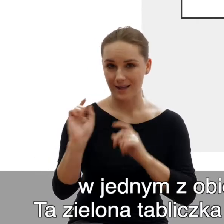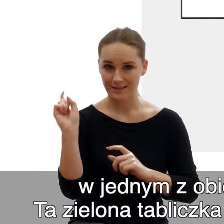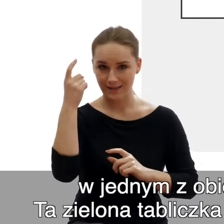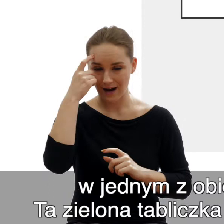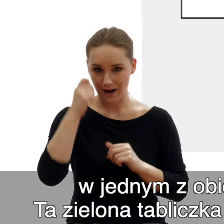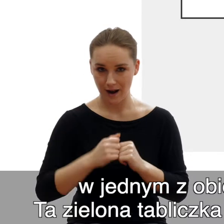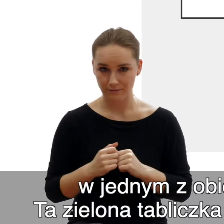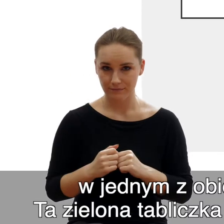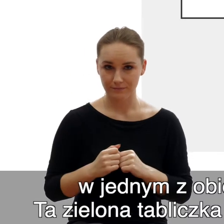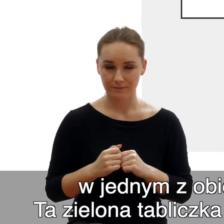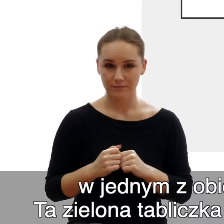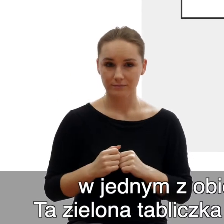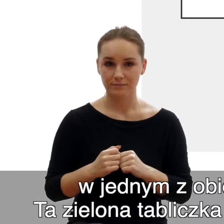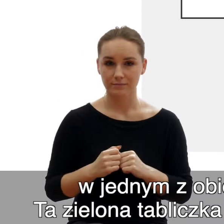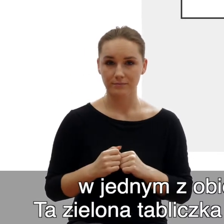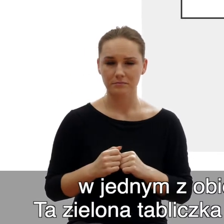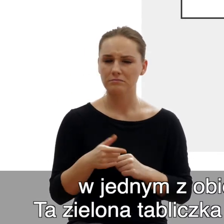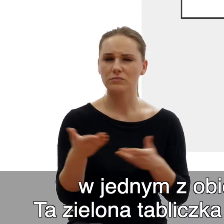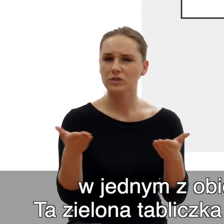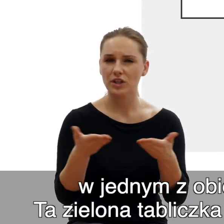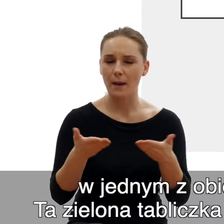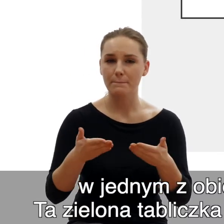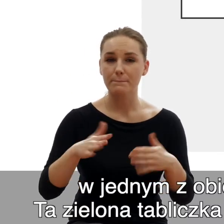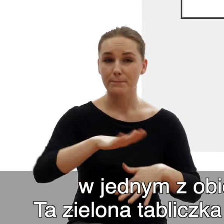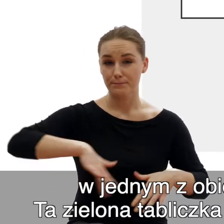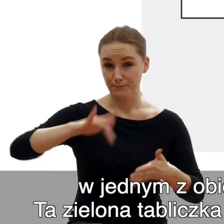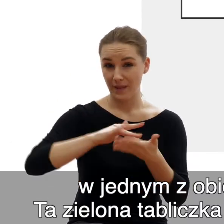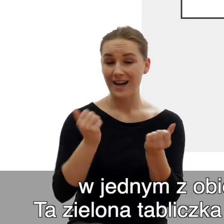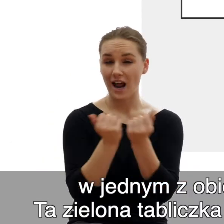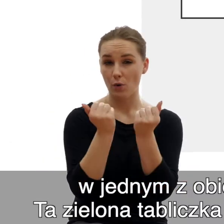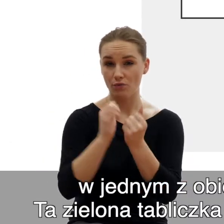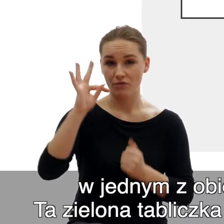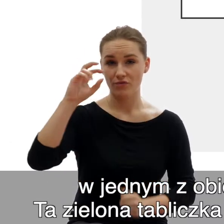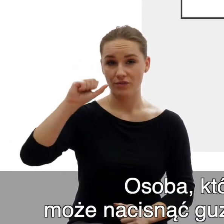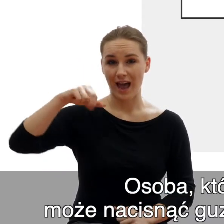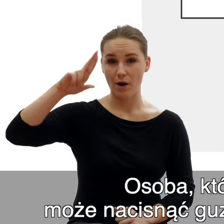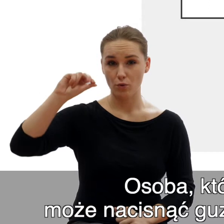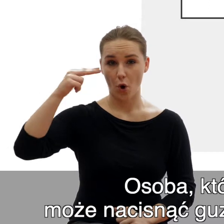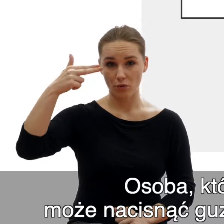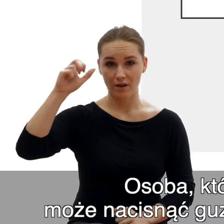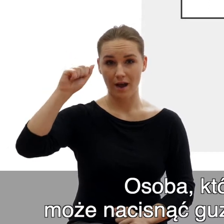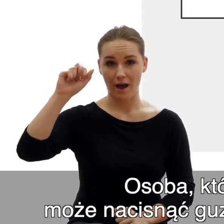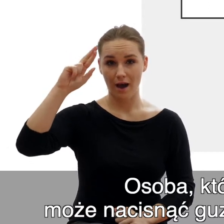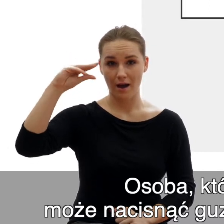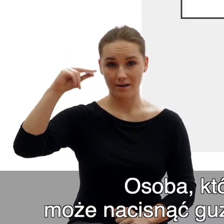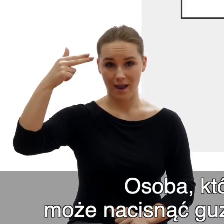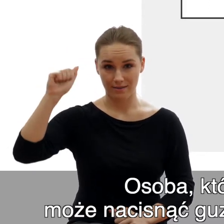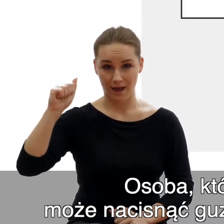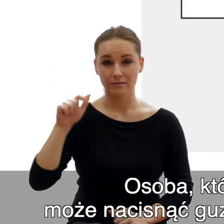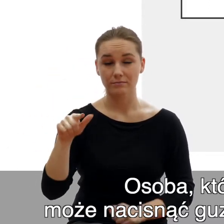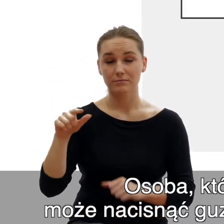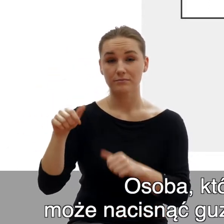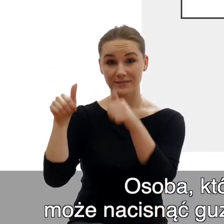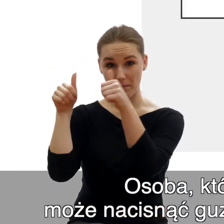Arenie. Ta zielona tabliczka to jest właśnie panel systemu komunikacyjnego. Osoba, która znajduje się w pobliżu